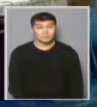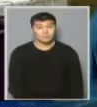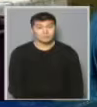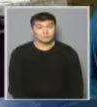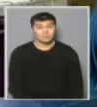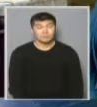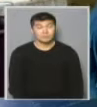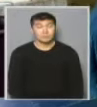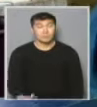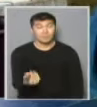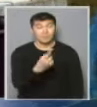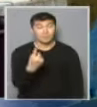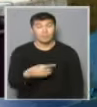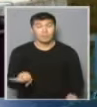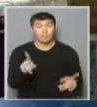нападала